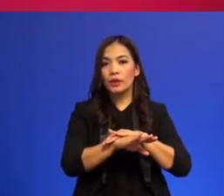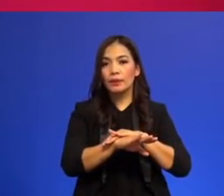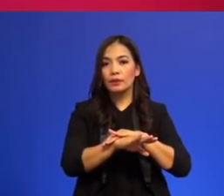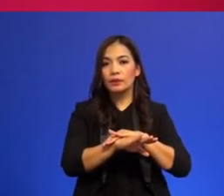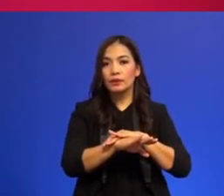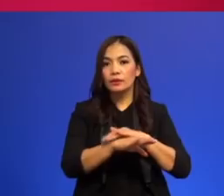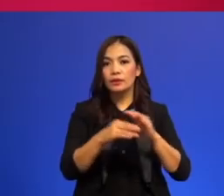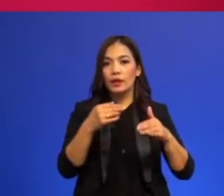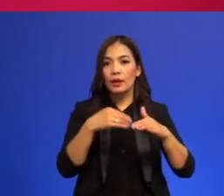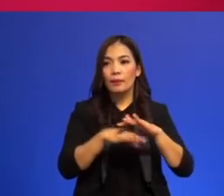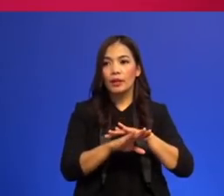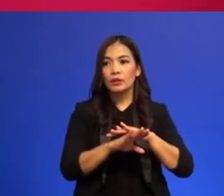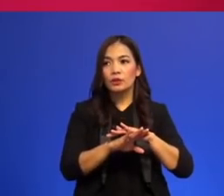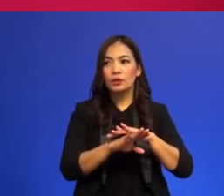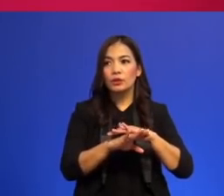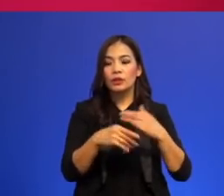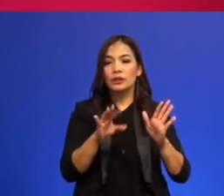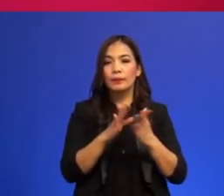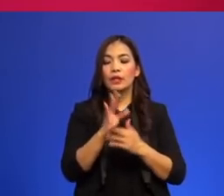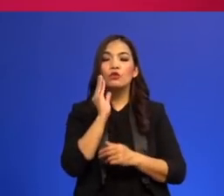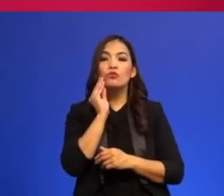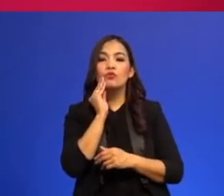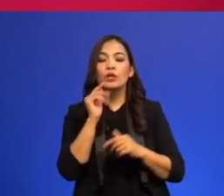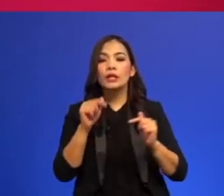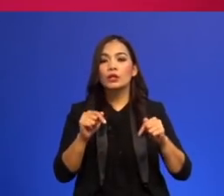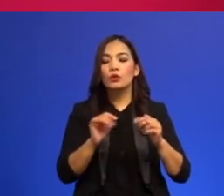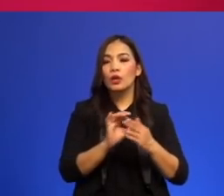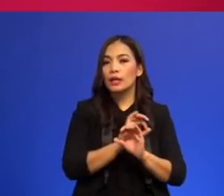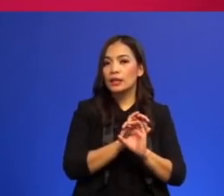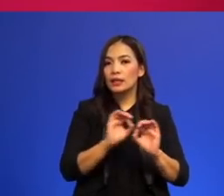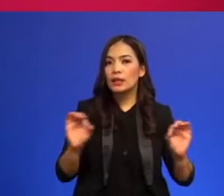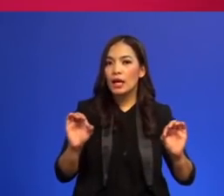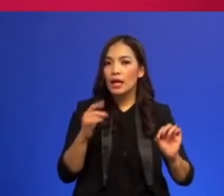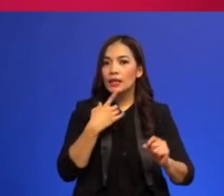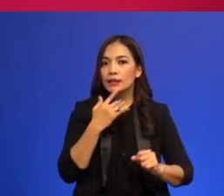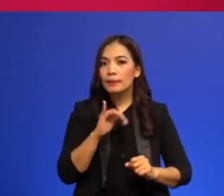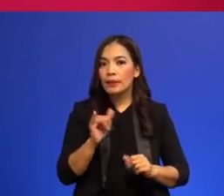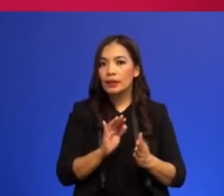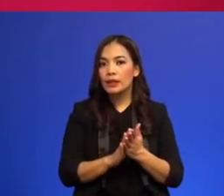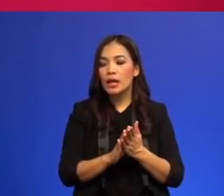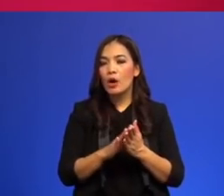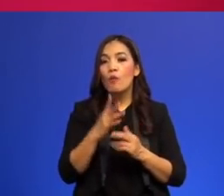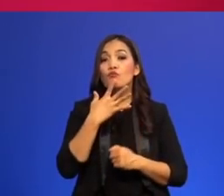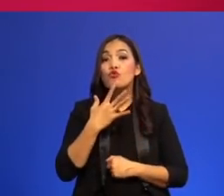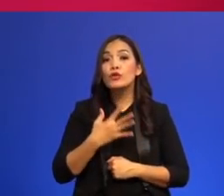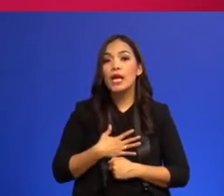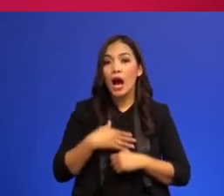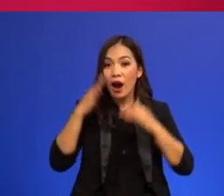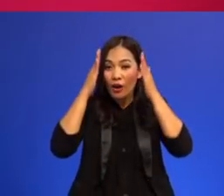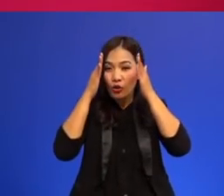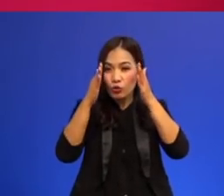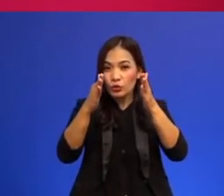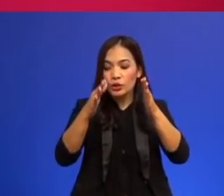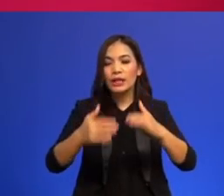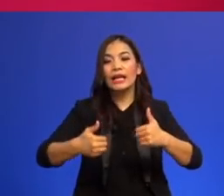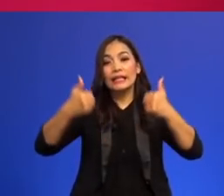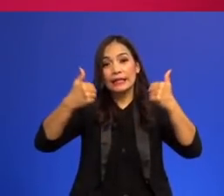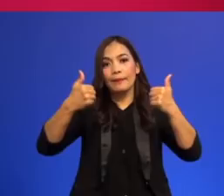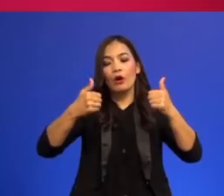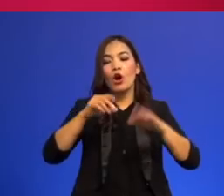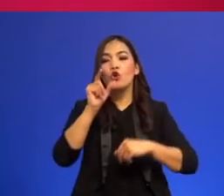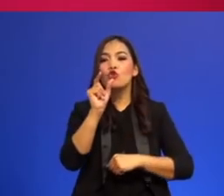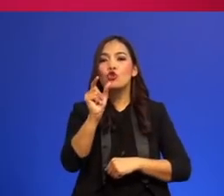masuk Gold Coast. Waktu itu bayar separuh atau tidak bayar, saya lupa tuh. Pokoknya ada keistimewaan kalau orang tua. Enggak tahu sekarang